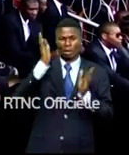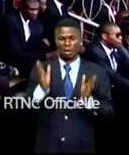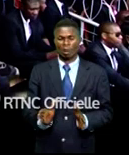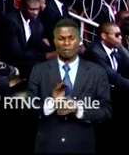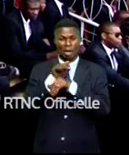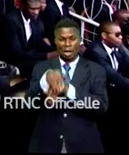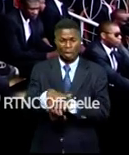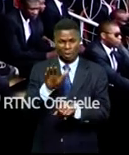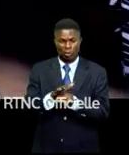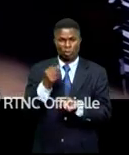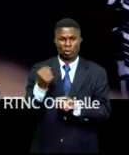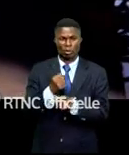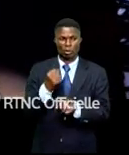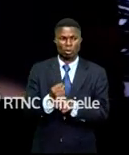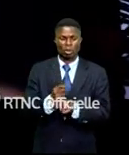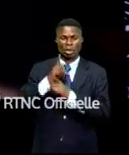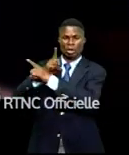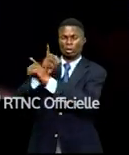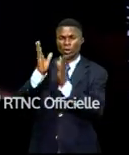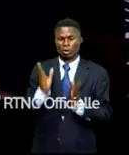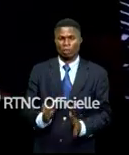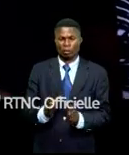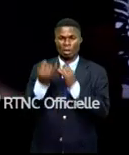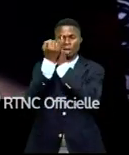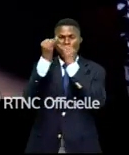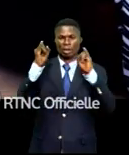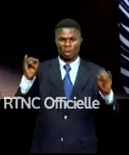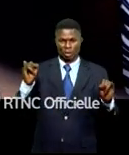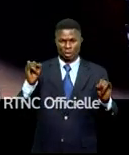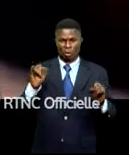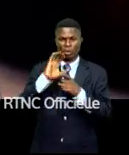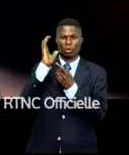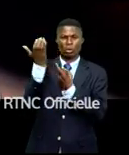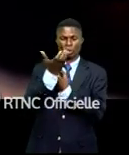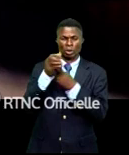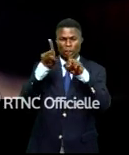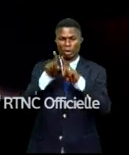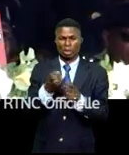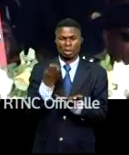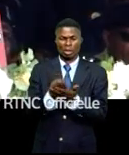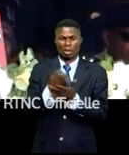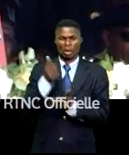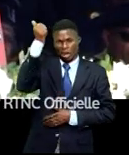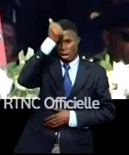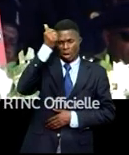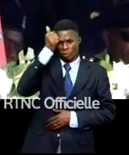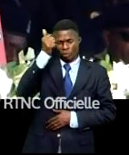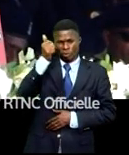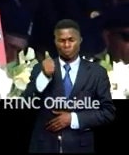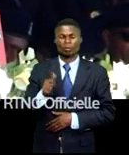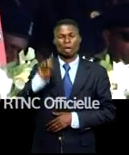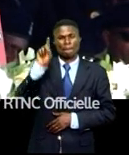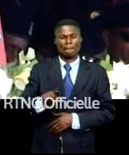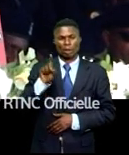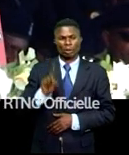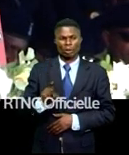engagé, grand défenseur de l'indépendance culturelle et économique de l'Afrique, désireux